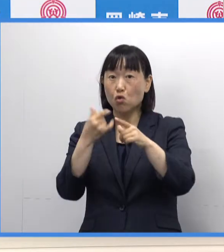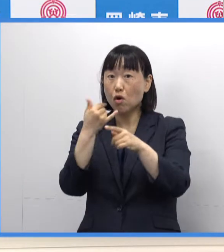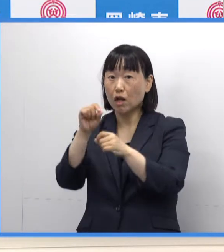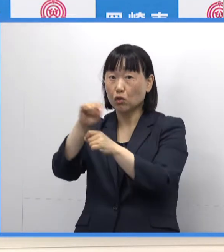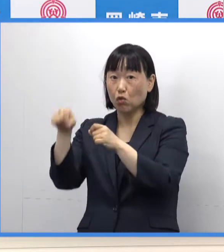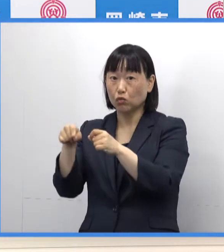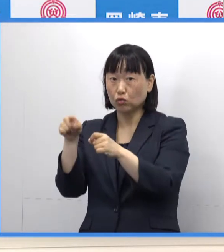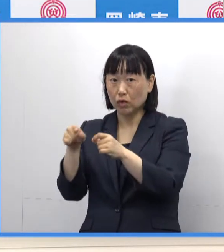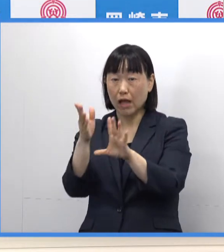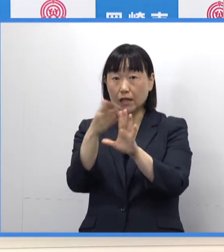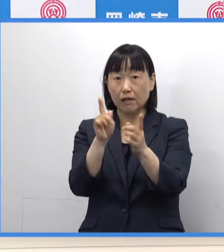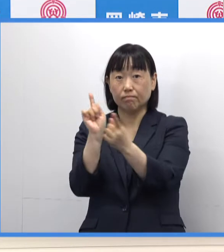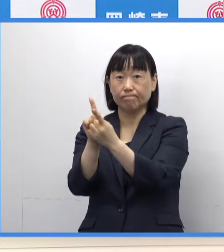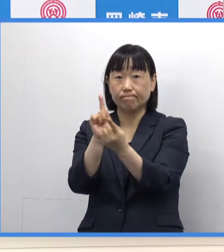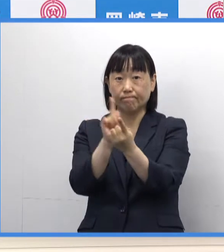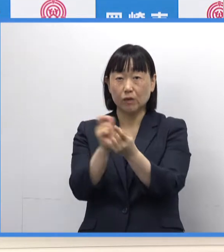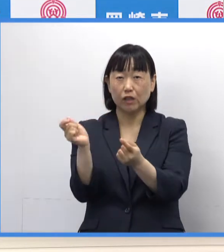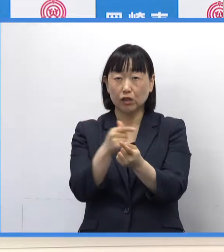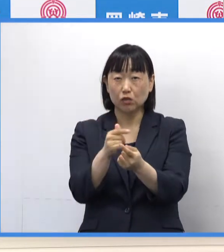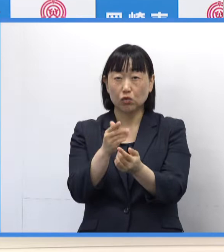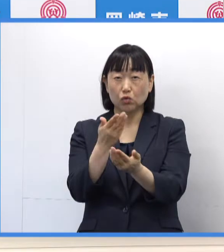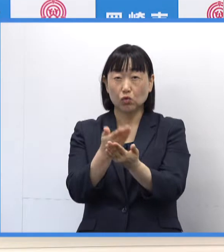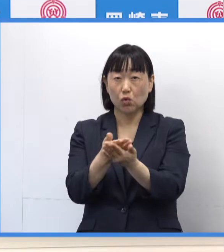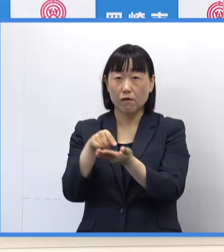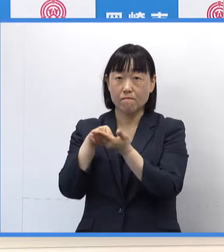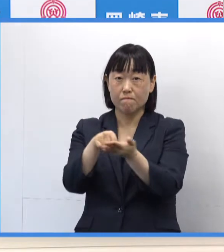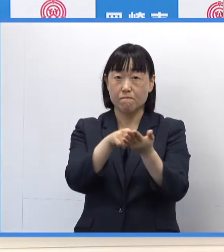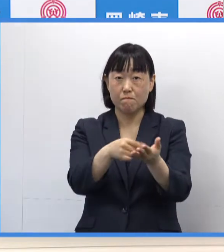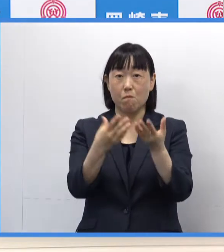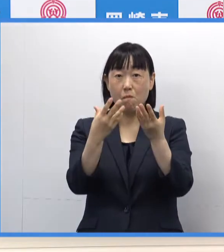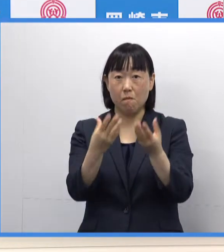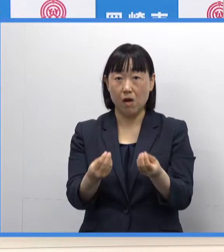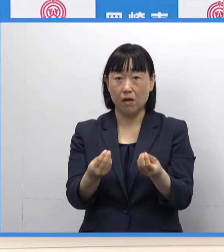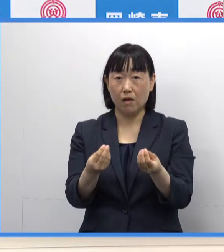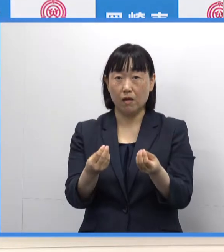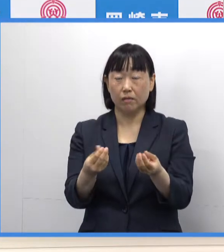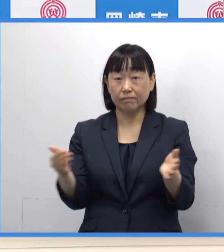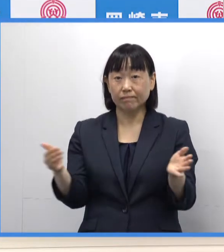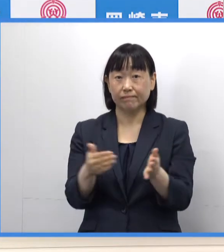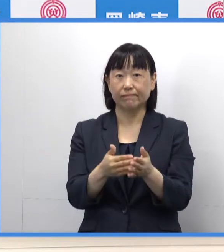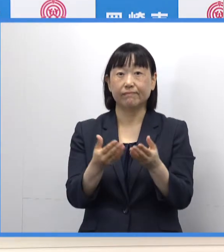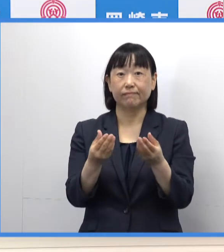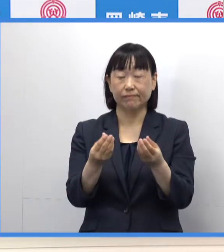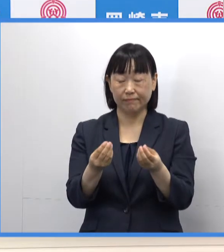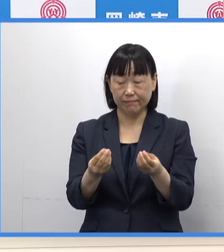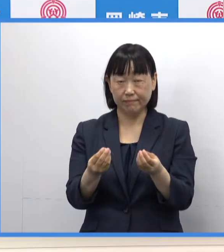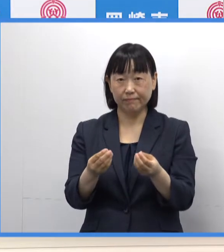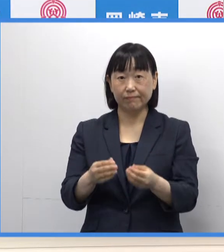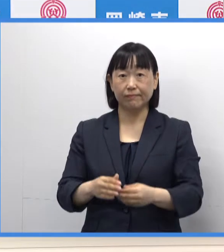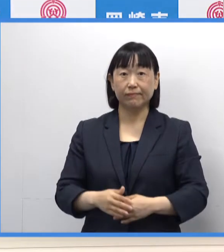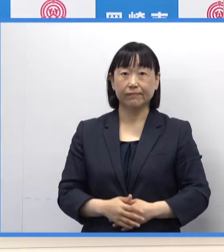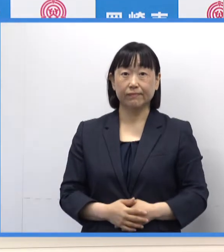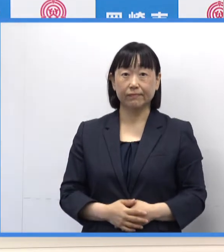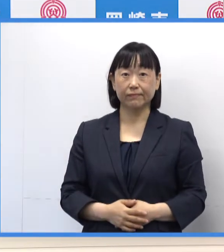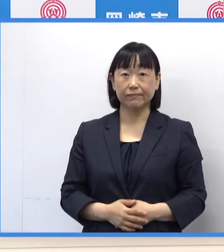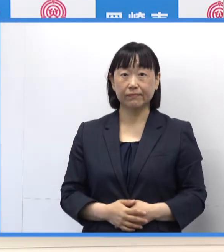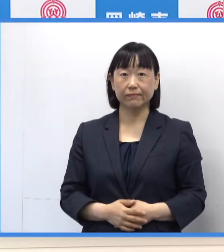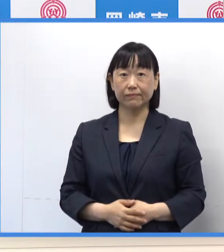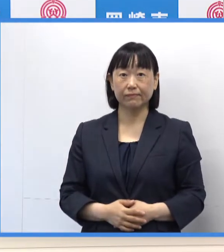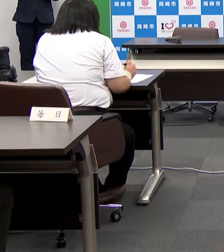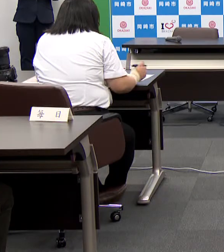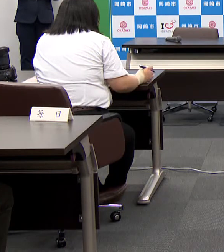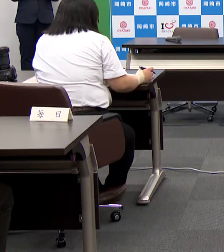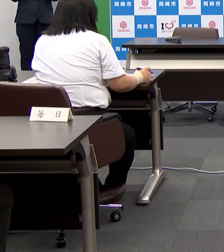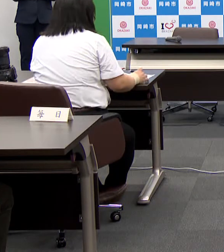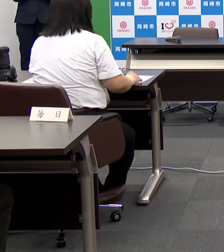政局及び愛知県に対し緊急要請を行っております。この件に関して私からの説明は以上でございます。